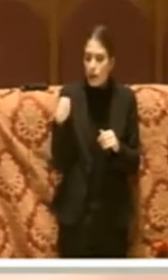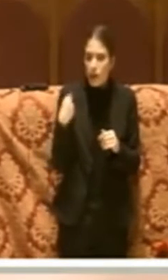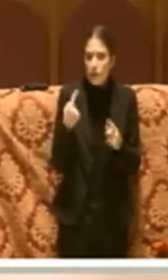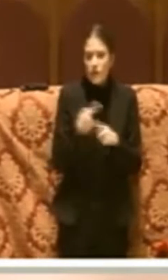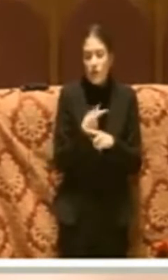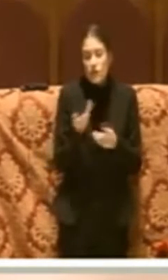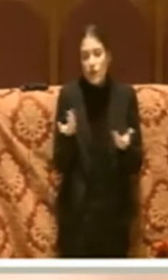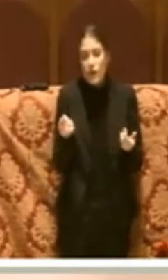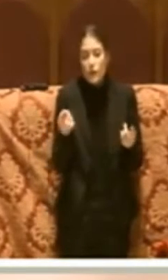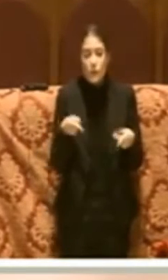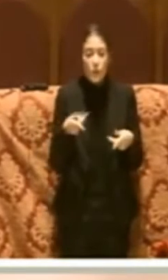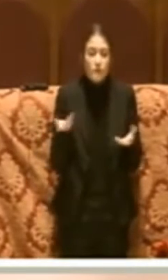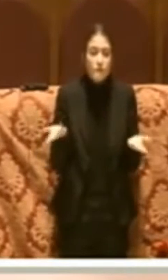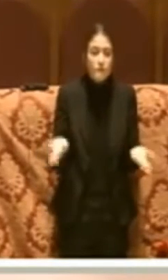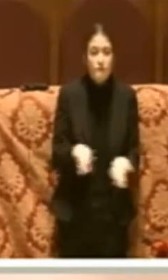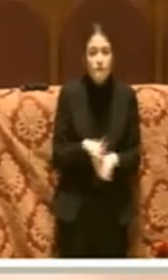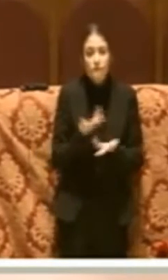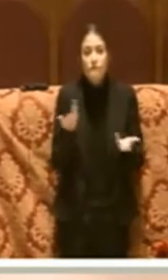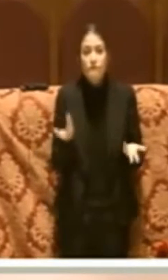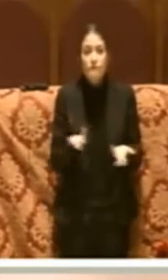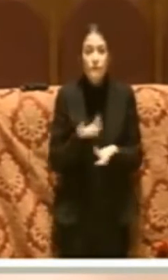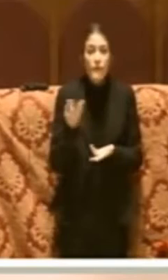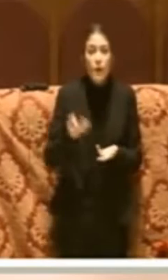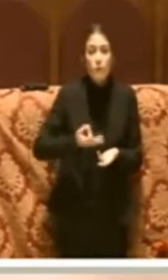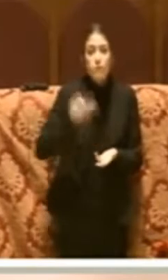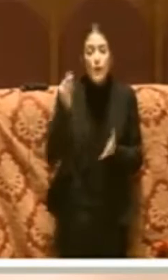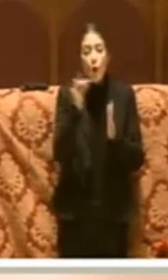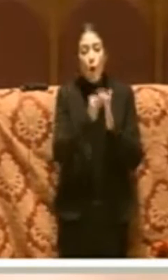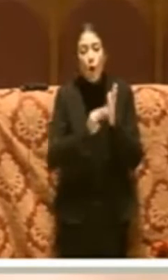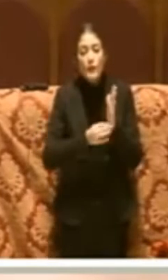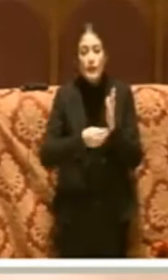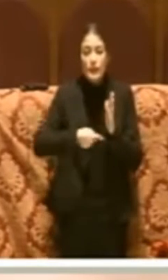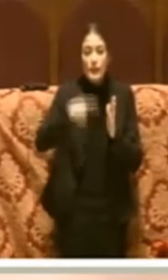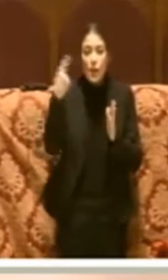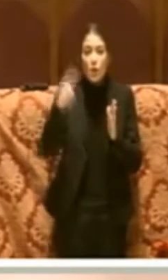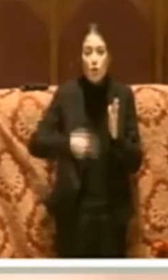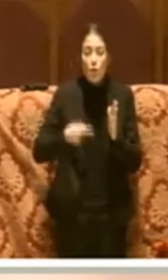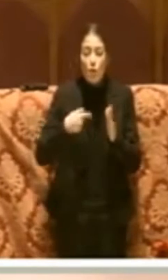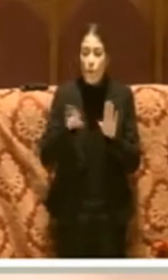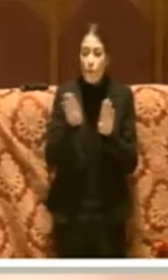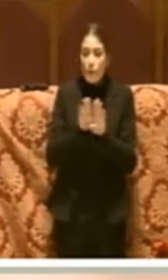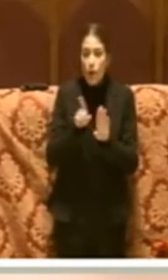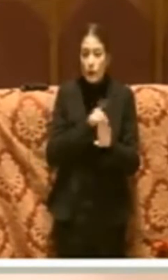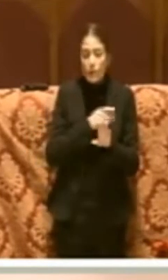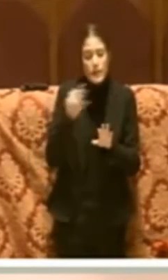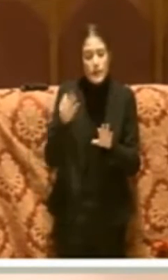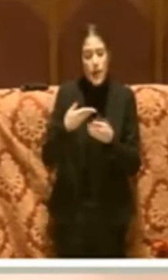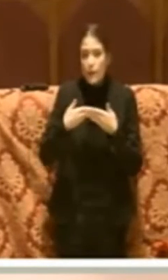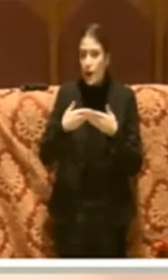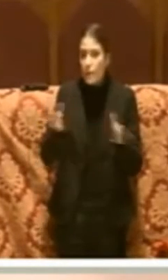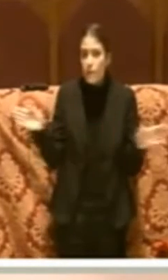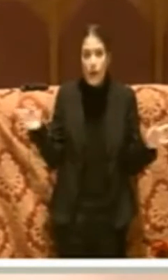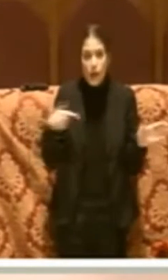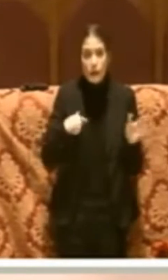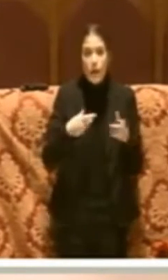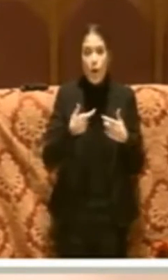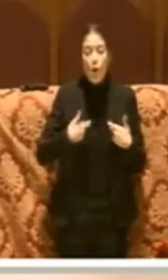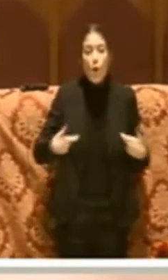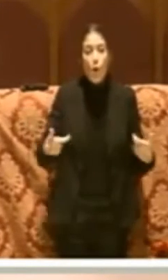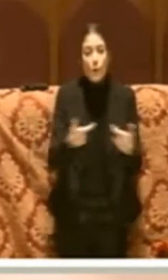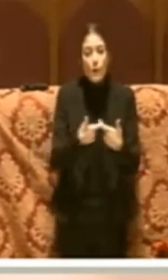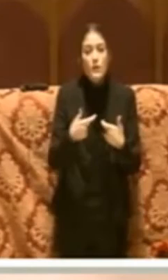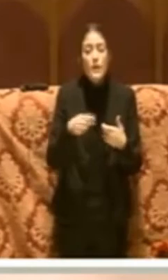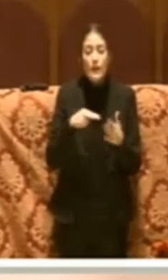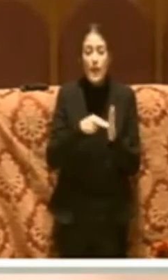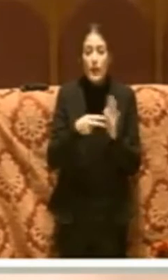magari così ordini del giorno la mia porta della commissione è sempre aperta la commissione dei tecnici del